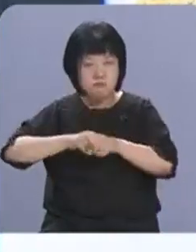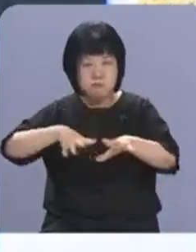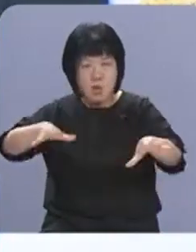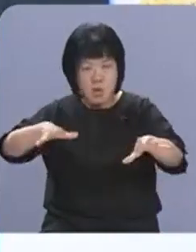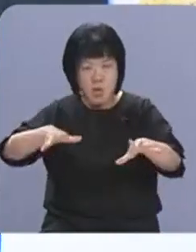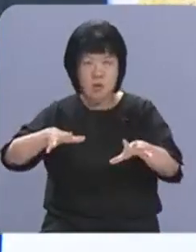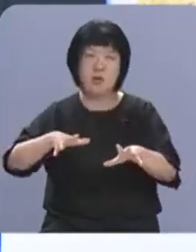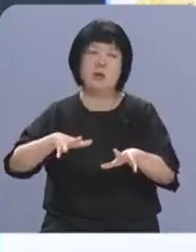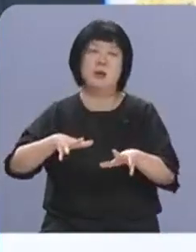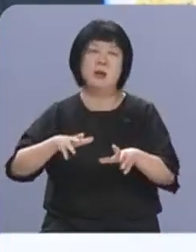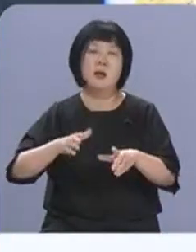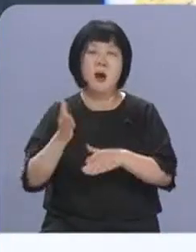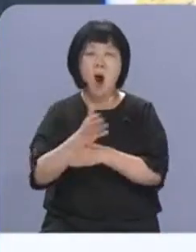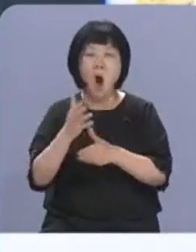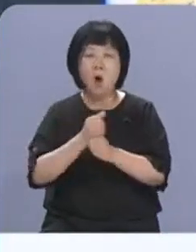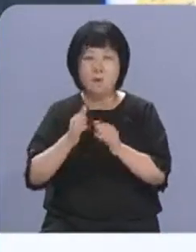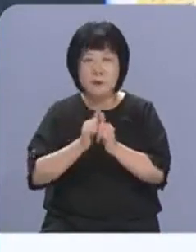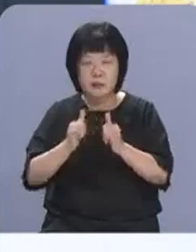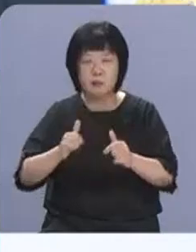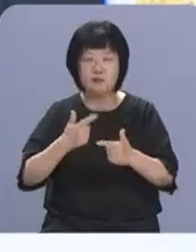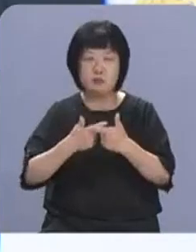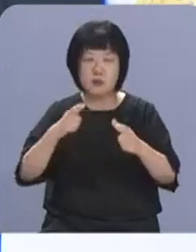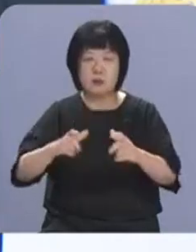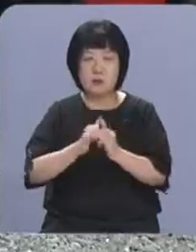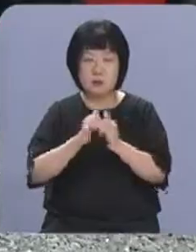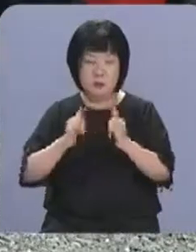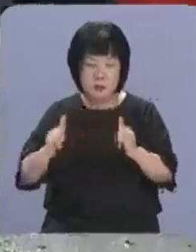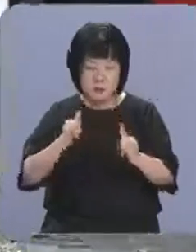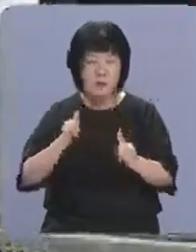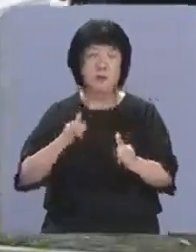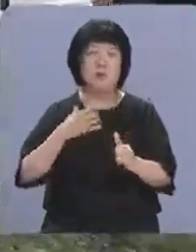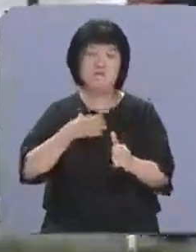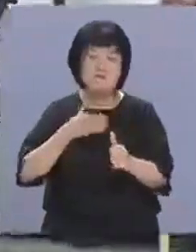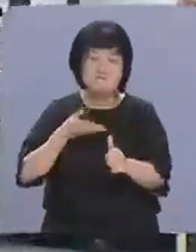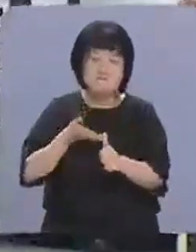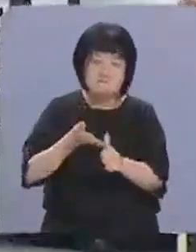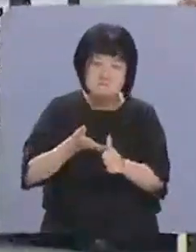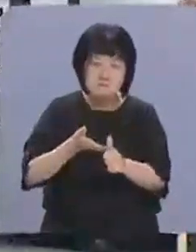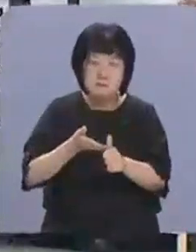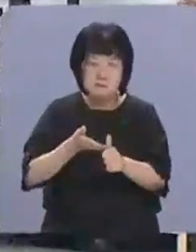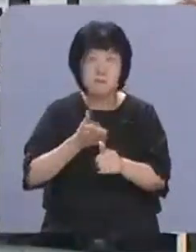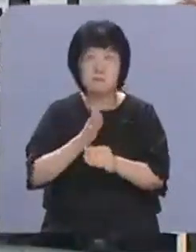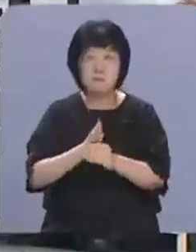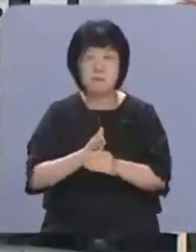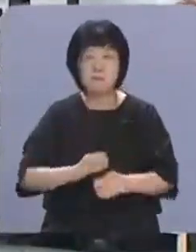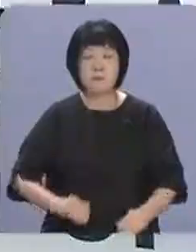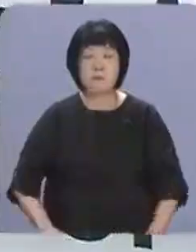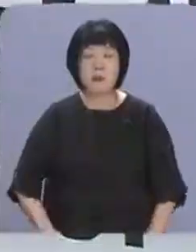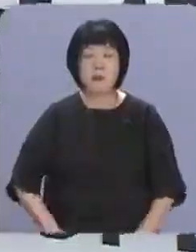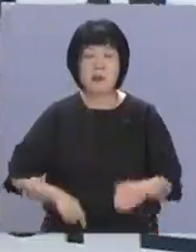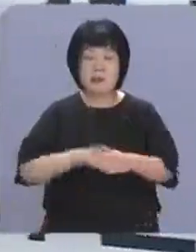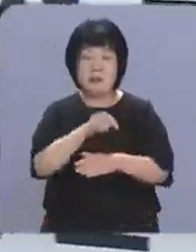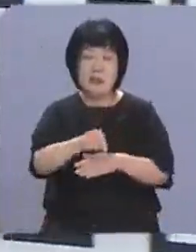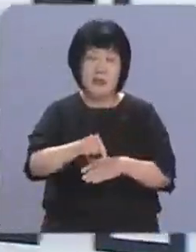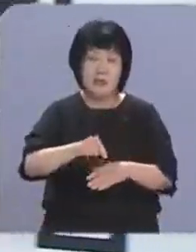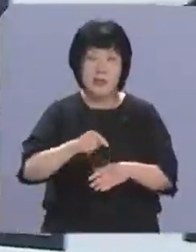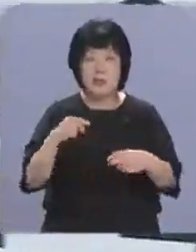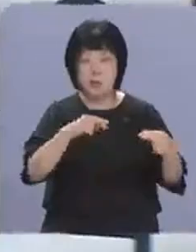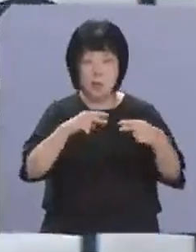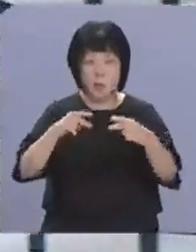박고 생계까지 위협하고 있습니다. 여야는 앞으로도 장외 여론전을 이어간다는